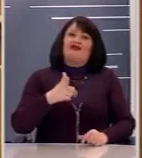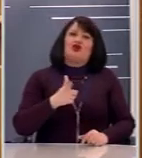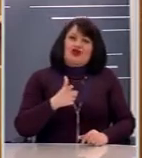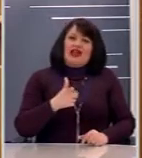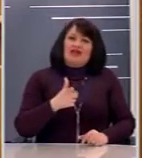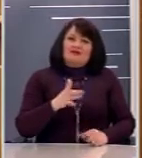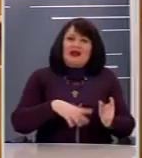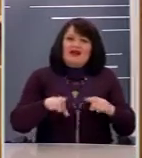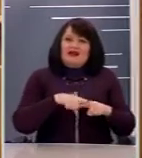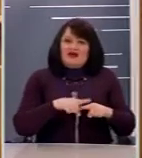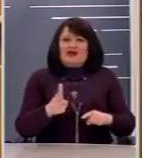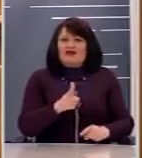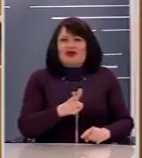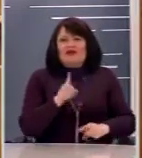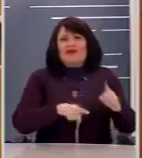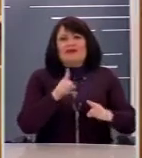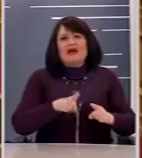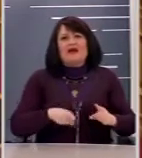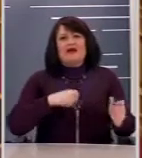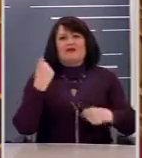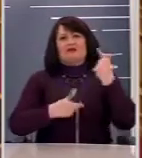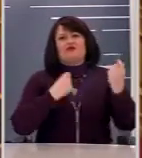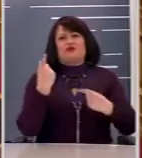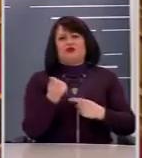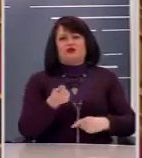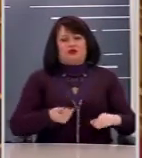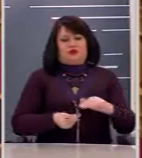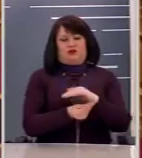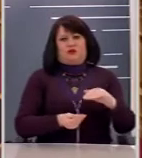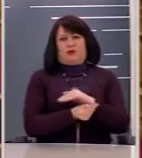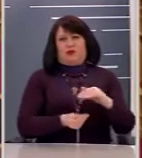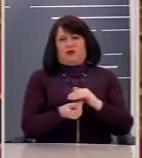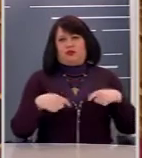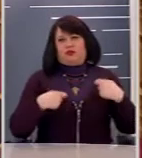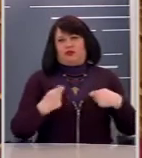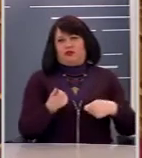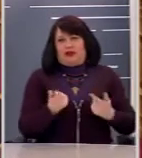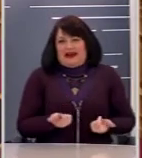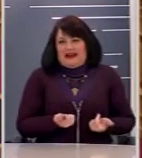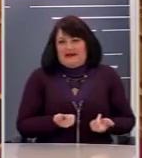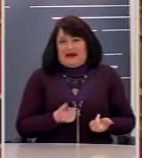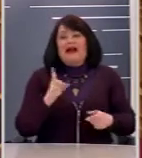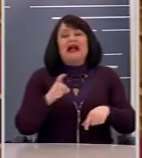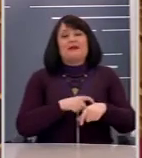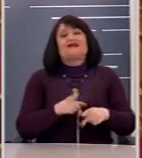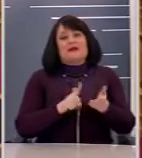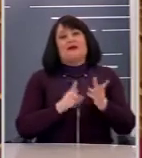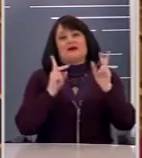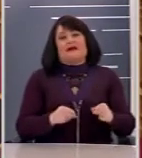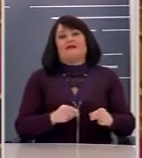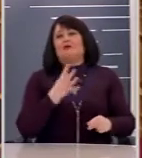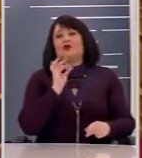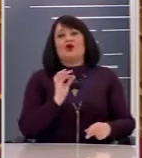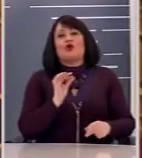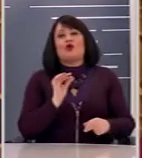ελληνική κοινωνία, κάποιοι έκαναν πάρτι εδώ στην Ελλάδα και δίνω αυτά και τα πρακτικά, κύριε Πρόεδρε. Αλλά τα πάρτι κάποτε τελειώνουν. Ξέρετε γιατί?